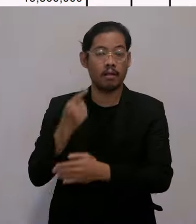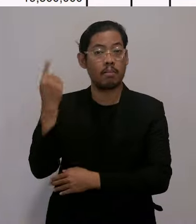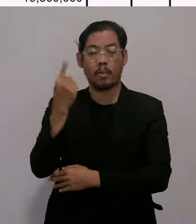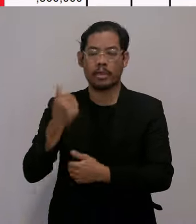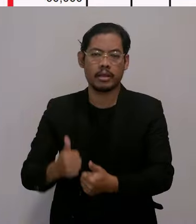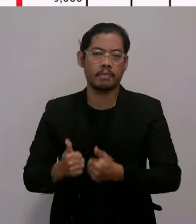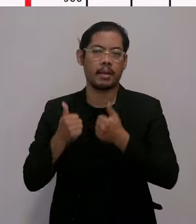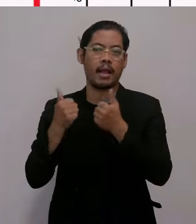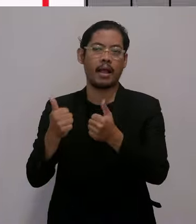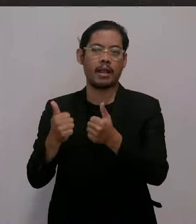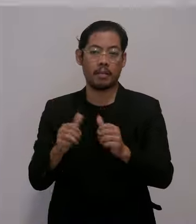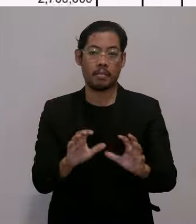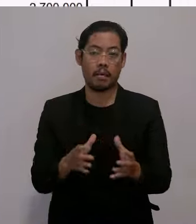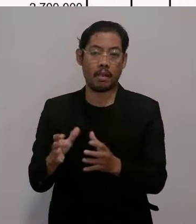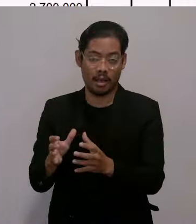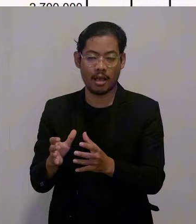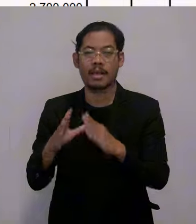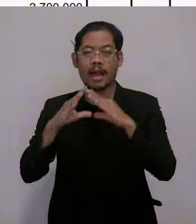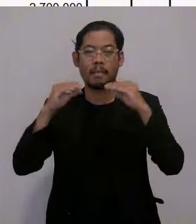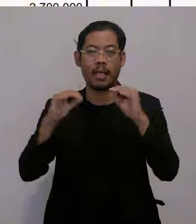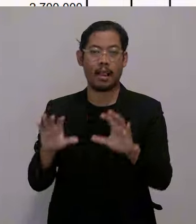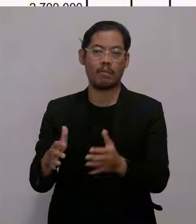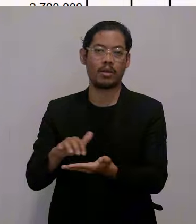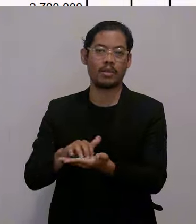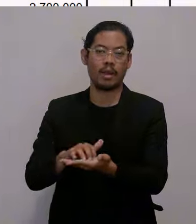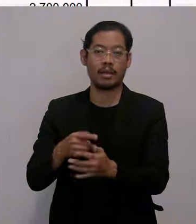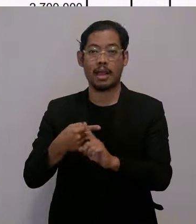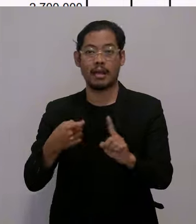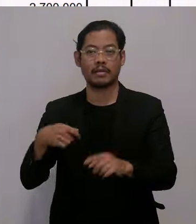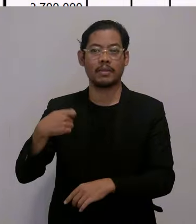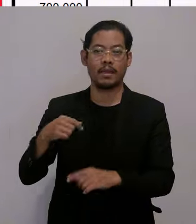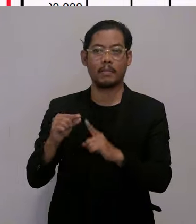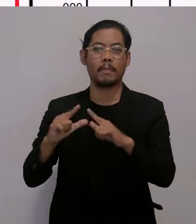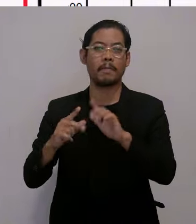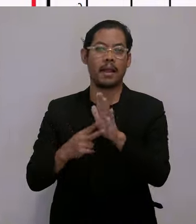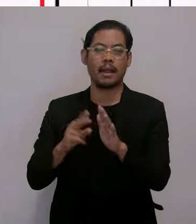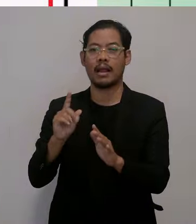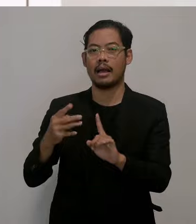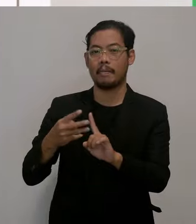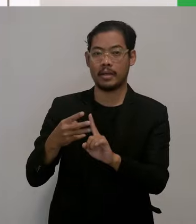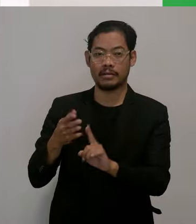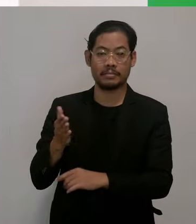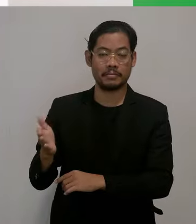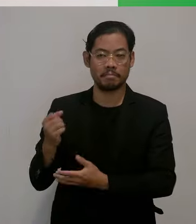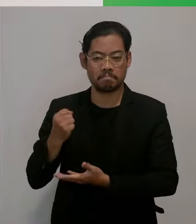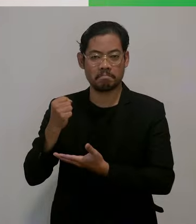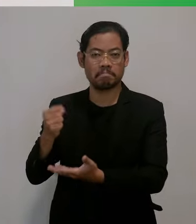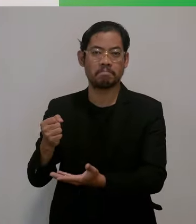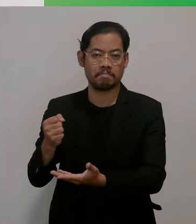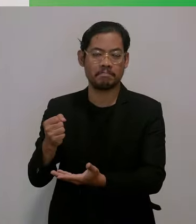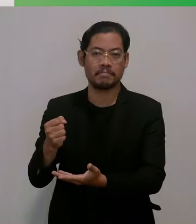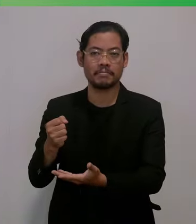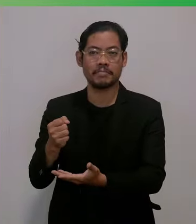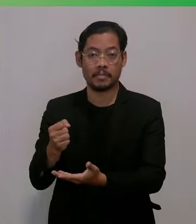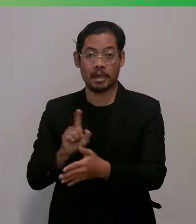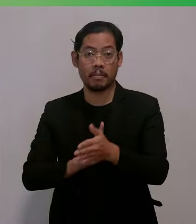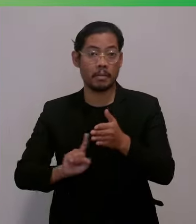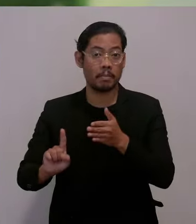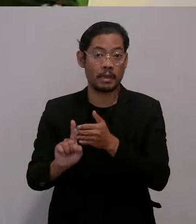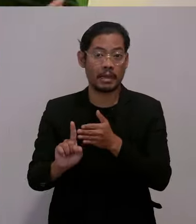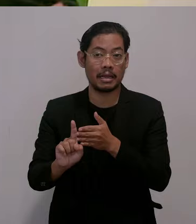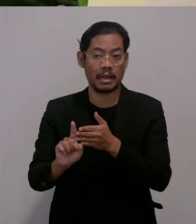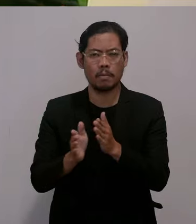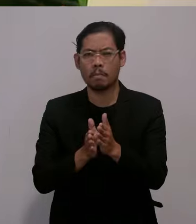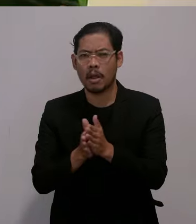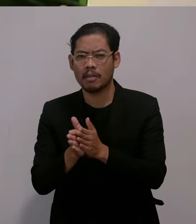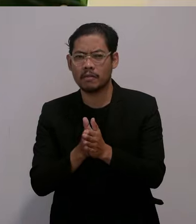dalam penyediaan sarana-prasarana ramah kelompok rentan dari Menpan RB. Penghargaan tersebut semakin memacu pimpinan dan ASN Kemenag